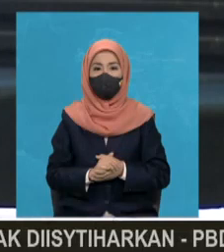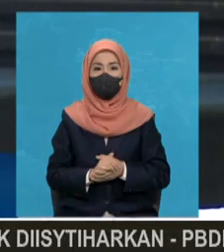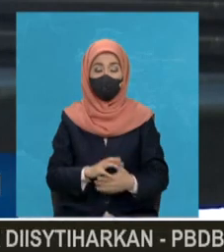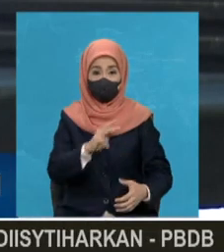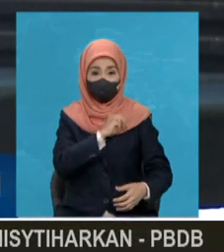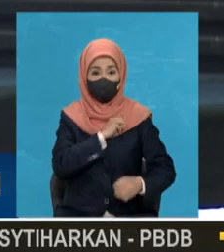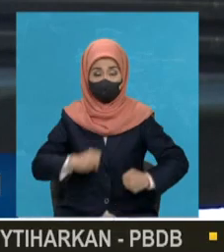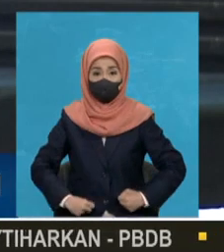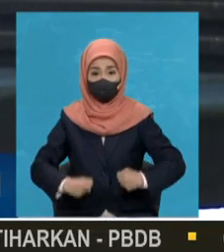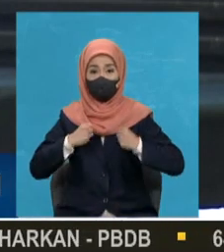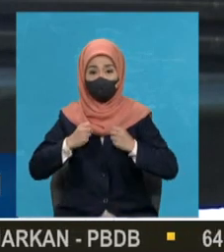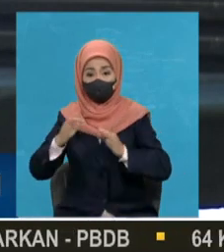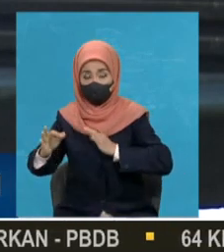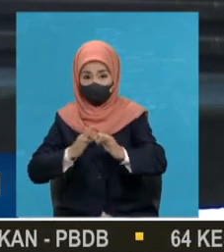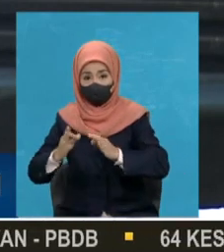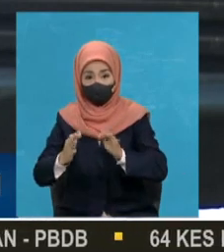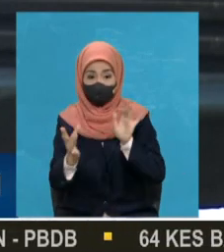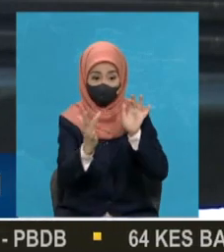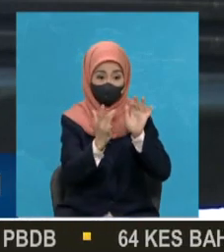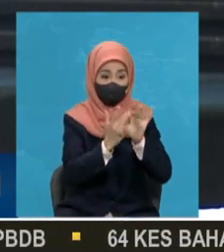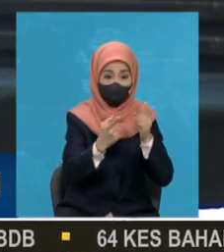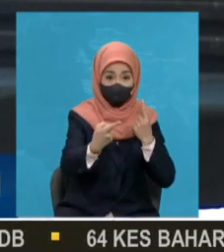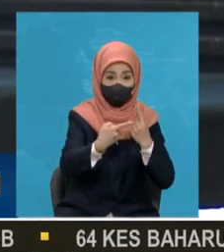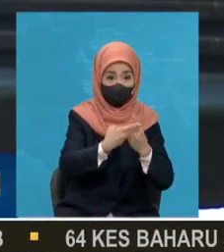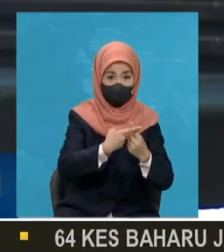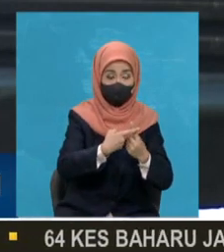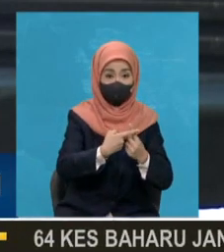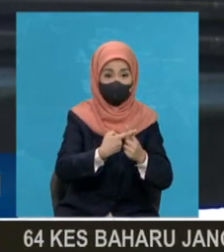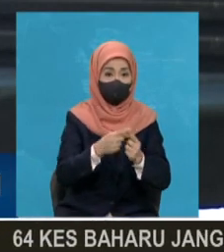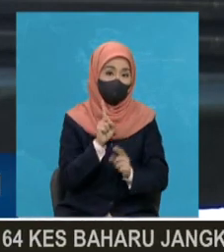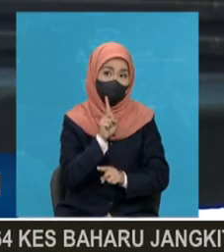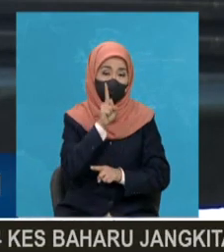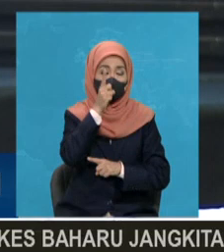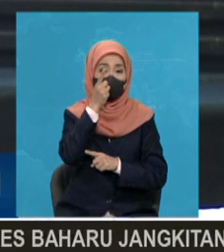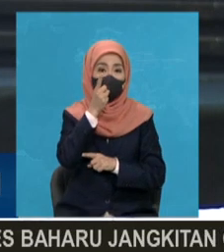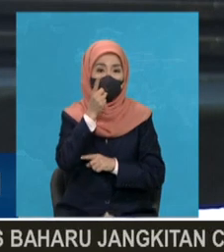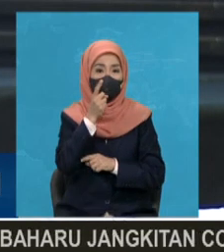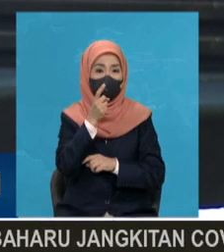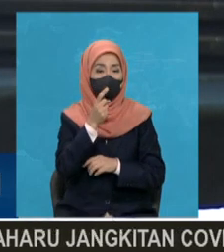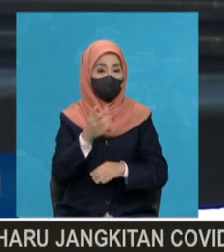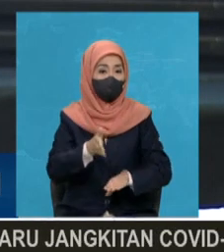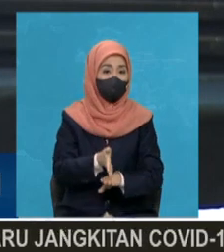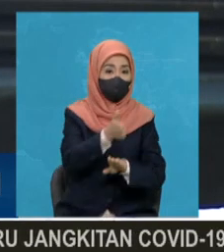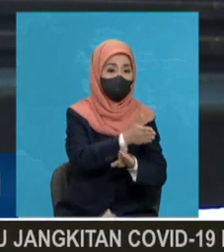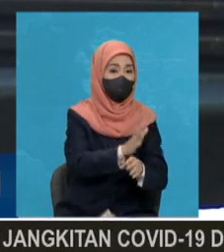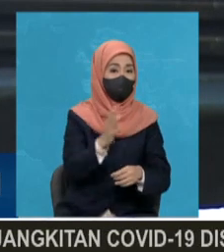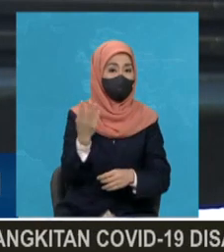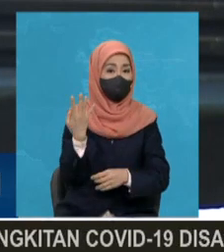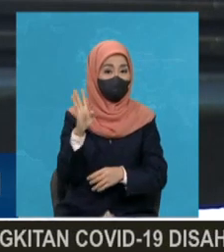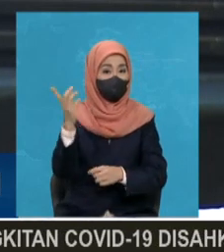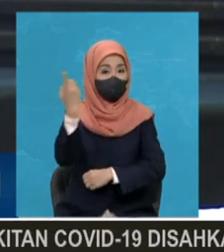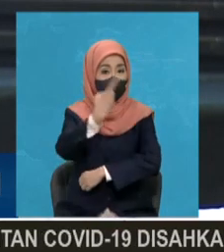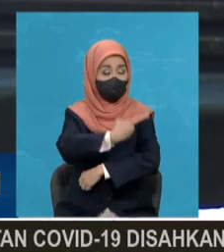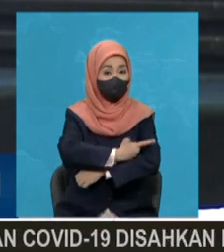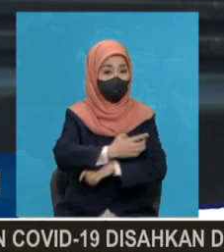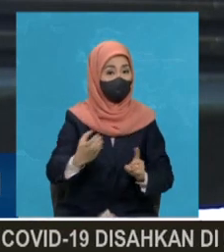Hai Menteri Kesehatan menjelaskan sebagai kontek yang positif diarahkan menjalankan ujian Swatch sebelum menjalani countin selama 14 Hari